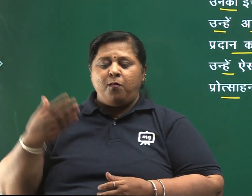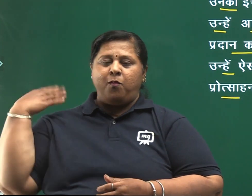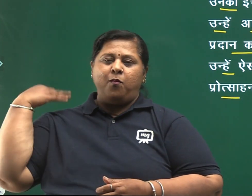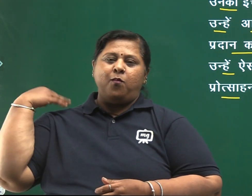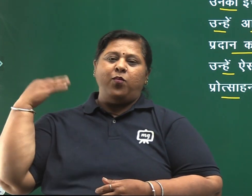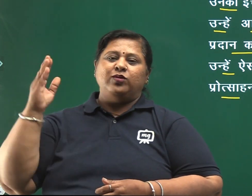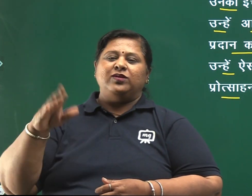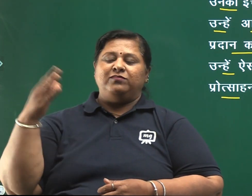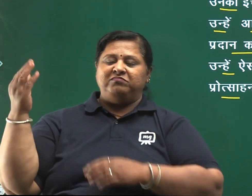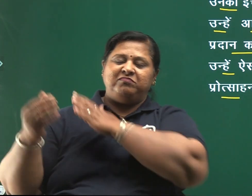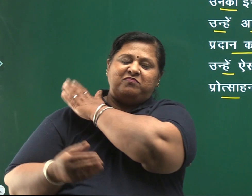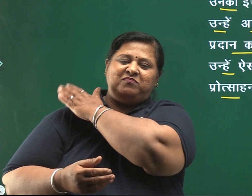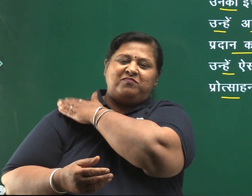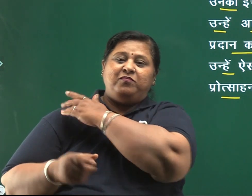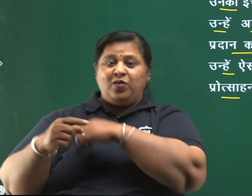प्रोत्साहन देना चाहिए।